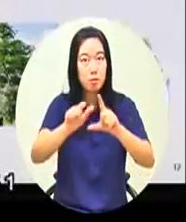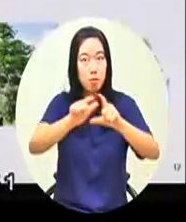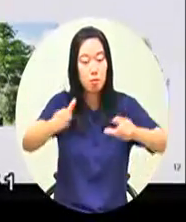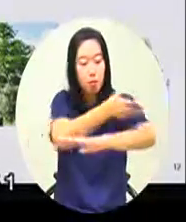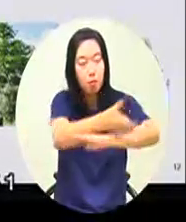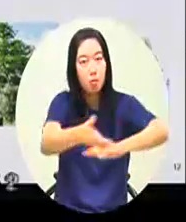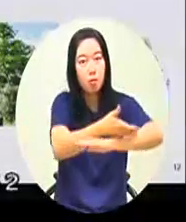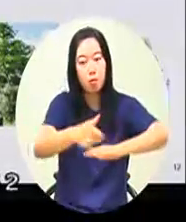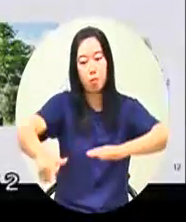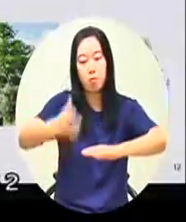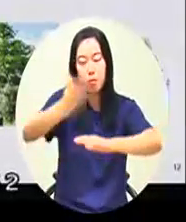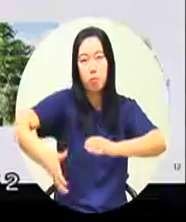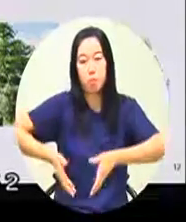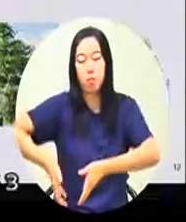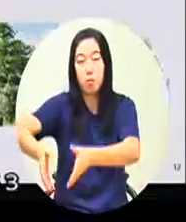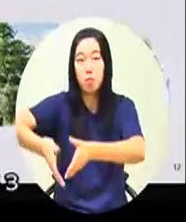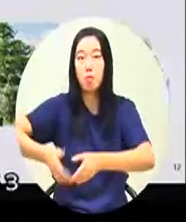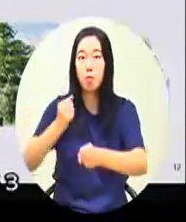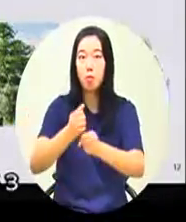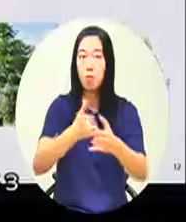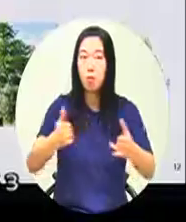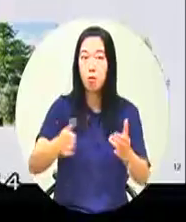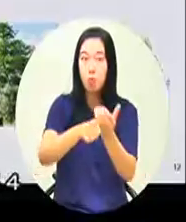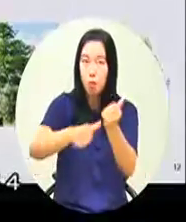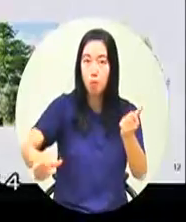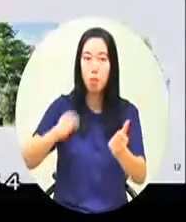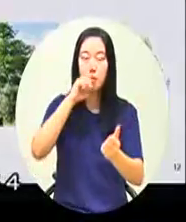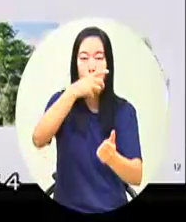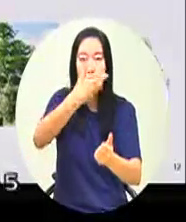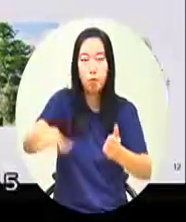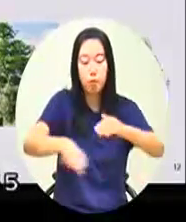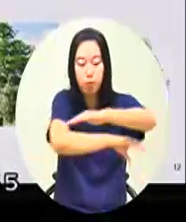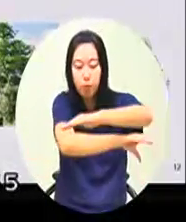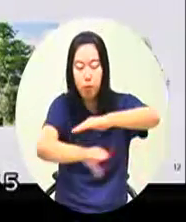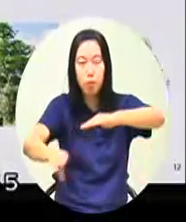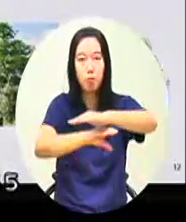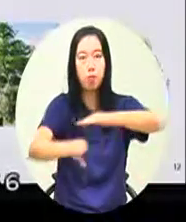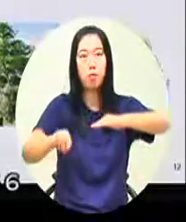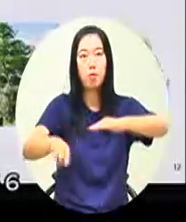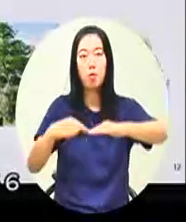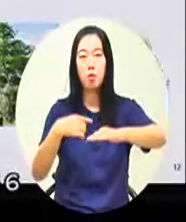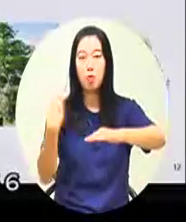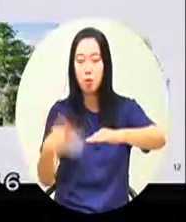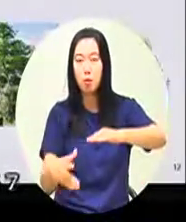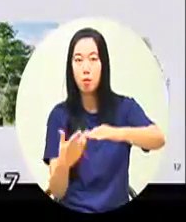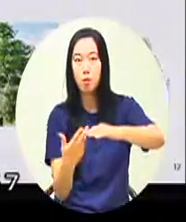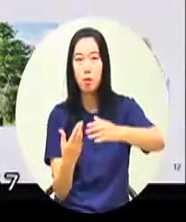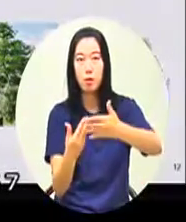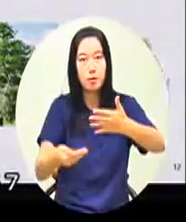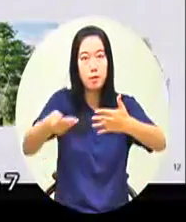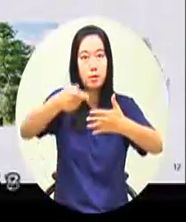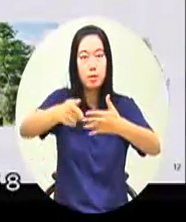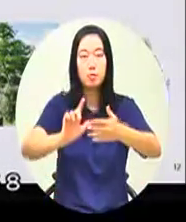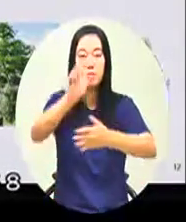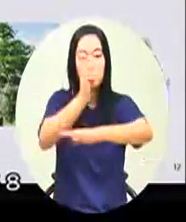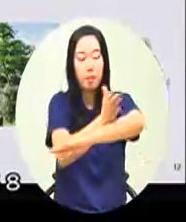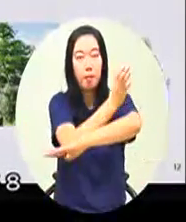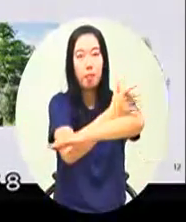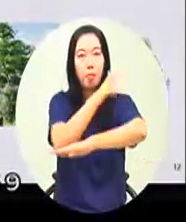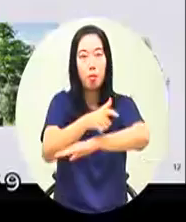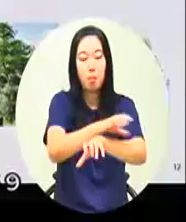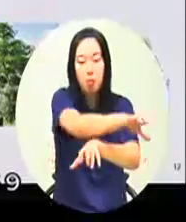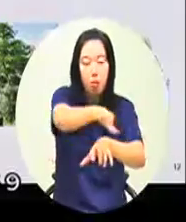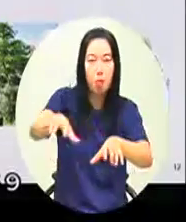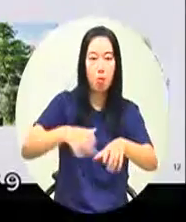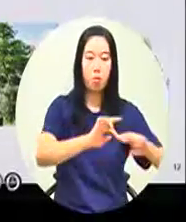要是在市区里面的一个民生大排的一个污水截流点是在下游，我们把它提升到上游的部分，那让整个地方的环境能够